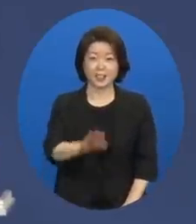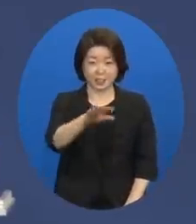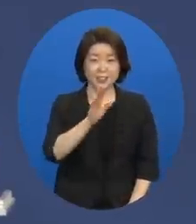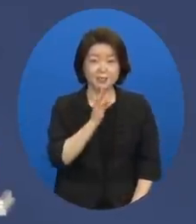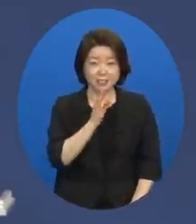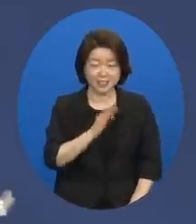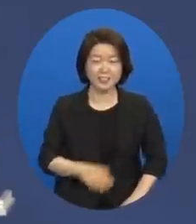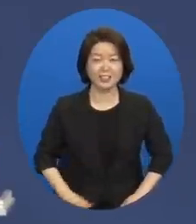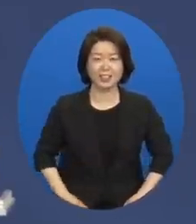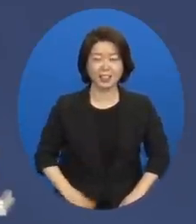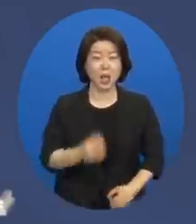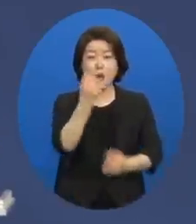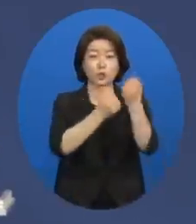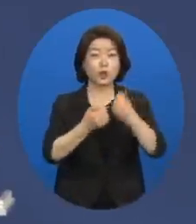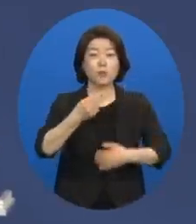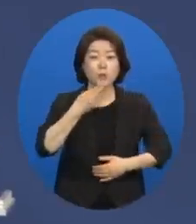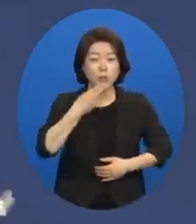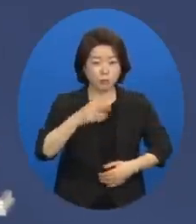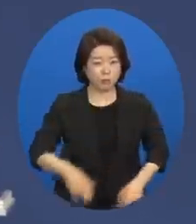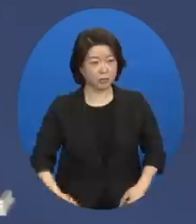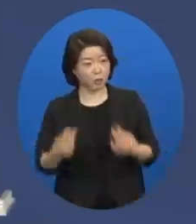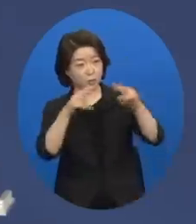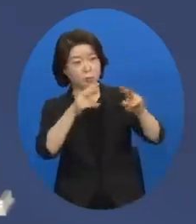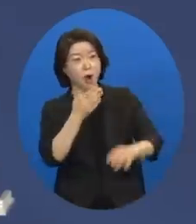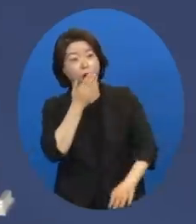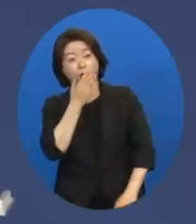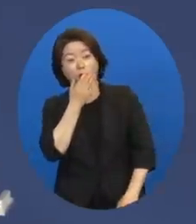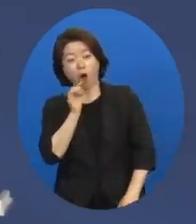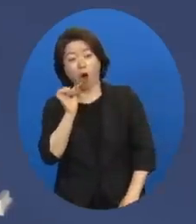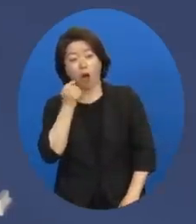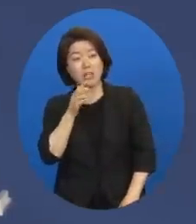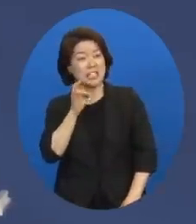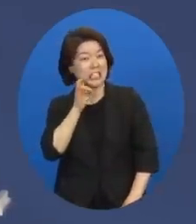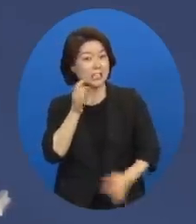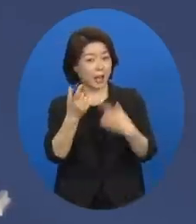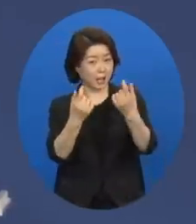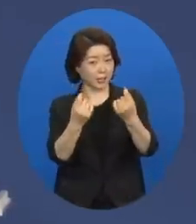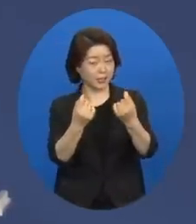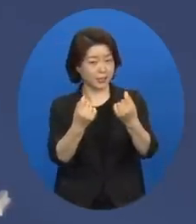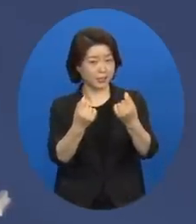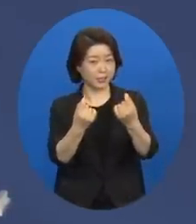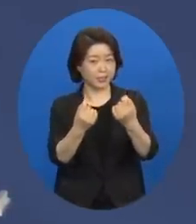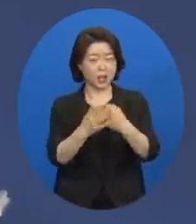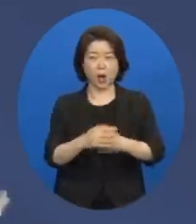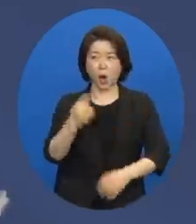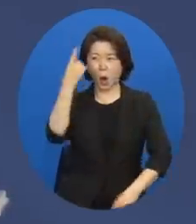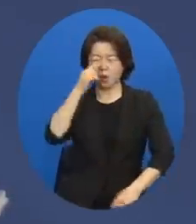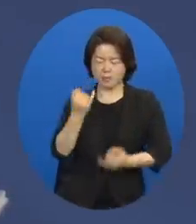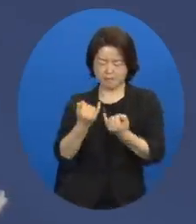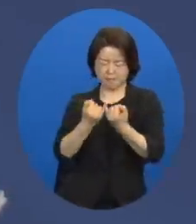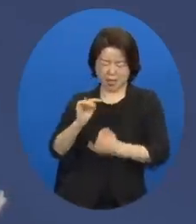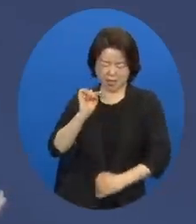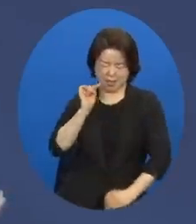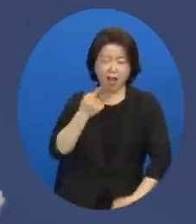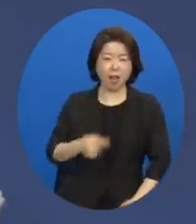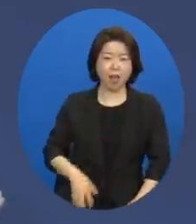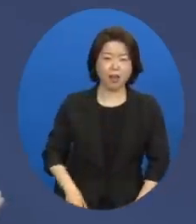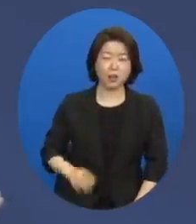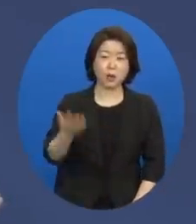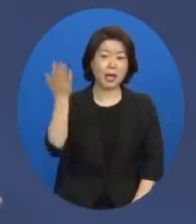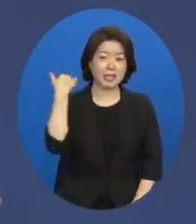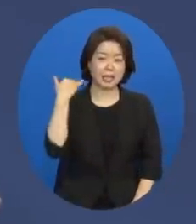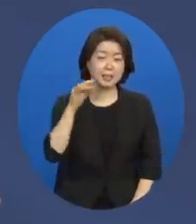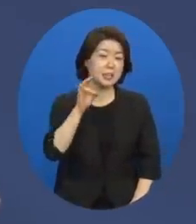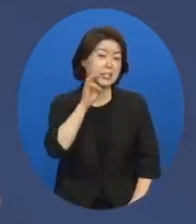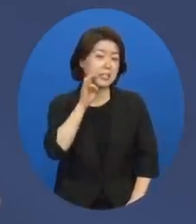그러니까 근데 설명 필요 없이 그냥 보는 순간 이럴 정도로 그런 막 거의 탤런트급 되는 외모에다가 옛날